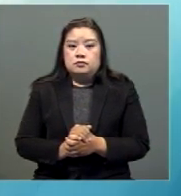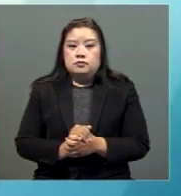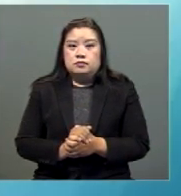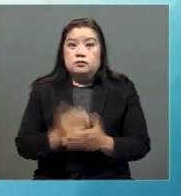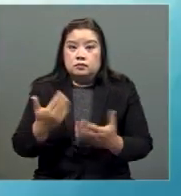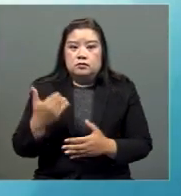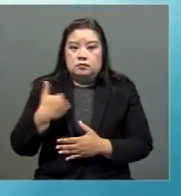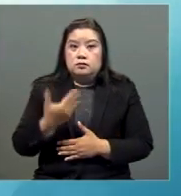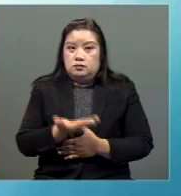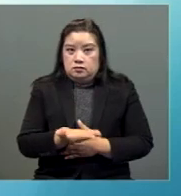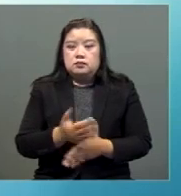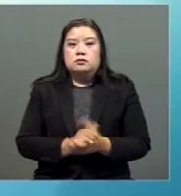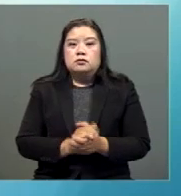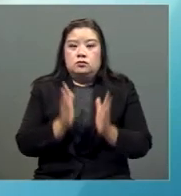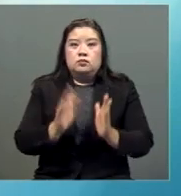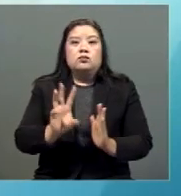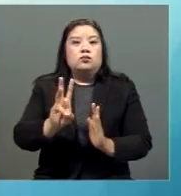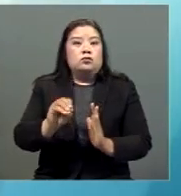รายนะครับแล้วก็เป็นผู้ป่วยที่ในกล่องทางด้านซ้ายมือนี่นะครับเออการโทษครับเป็นศูนย์กักกันที่เห็นข้างบนนะครับรวมๆทั้งหมดตอนนี้60